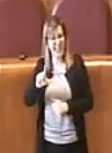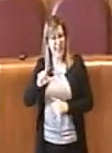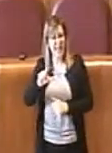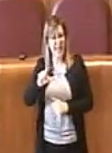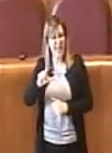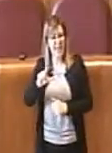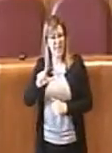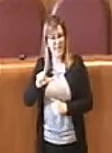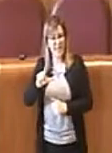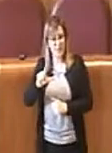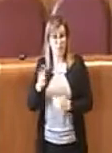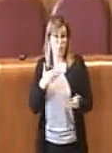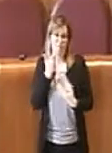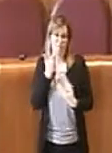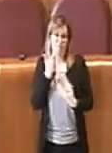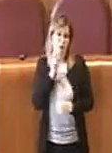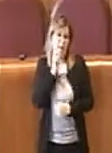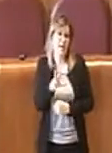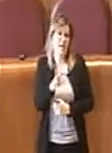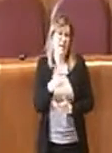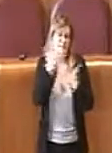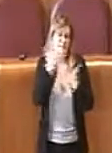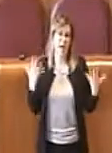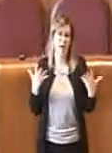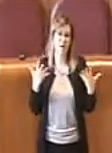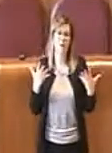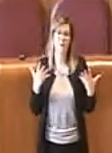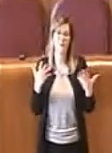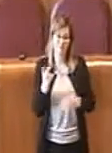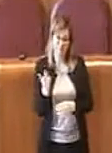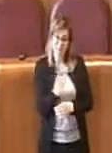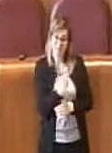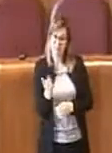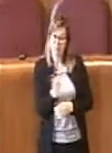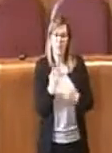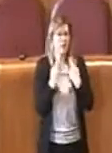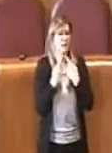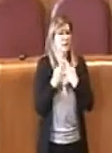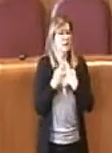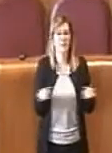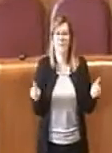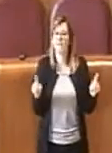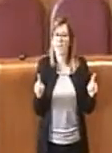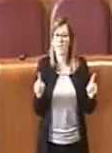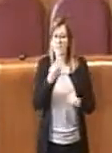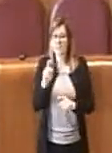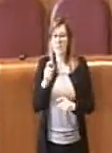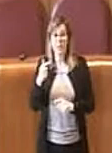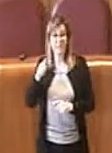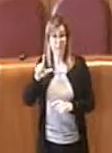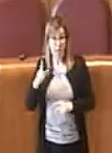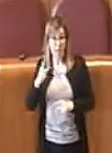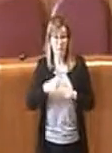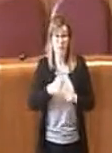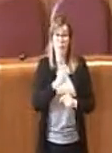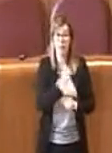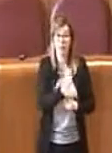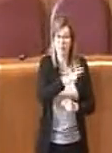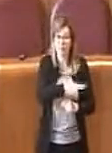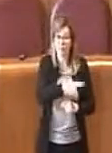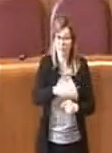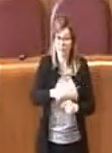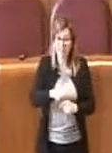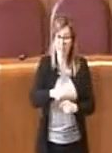campo su questo sono due misure diverse che chiaramente sia la ztl che la sua stata di faber e possiamo diciamo così a